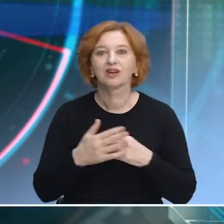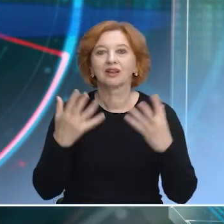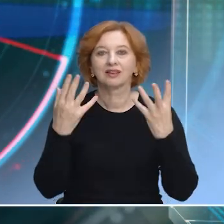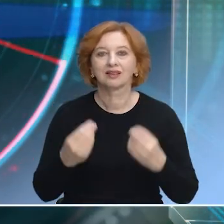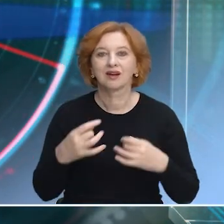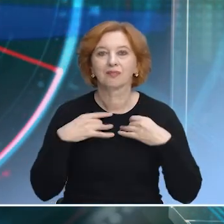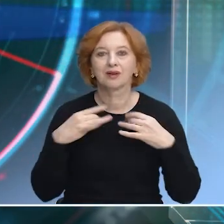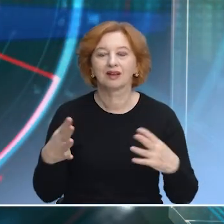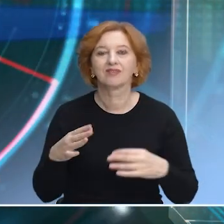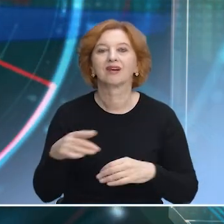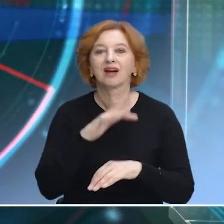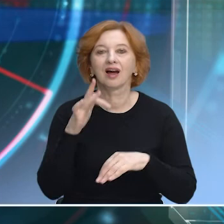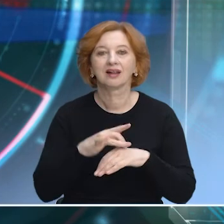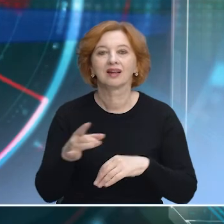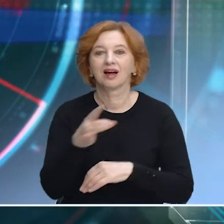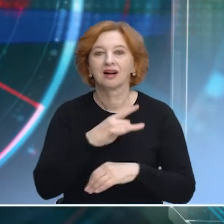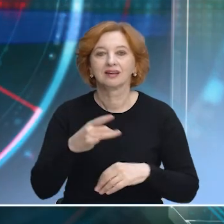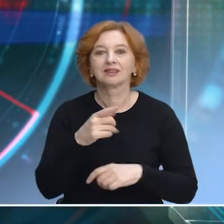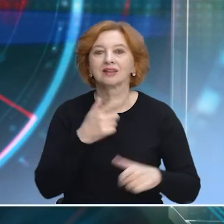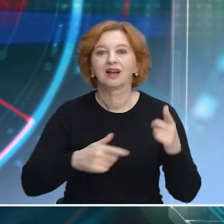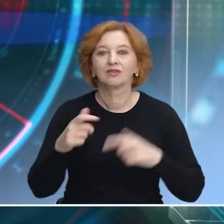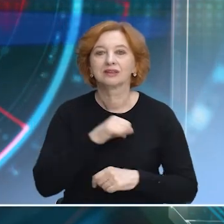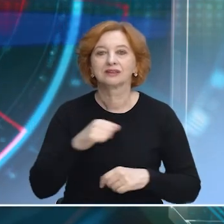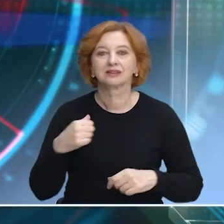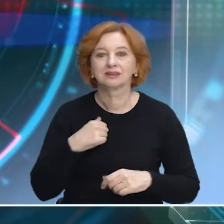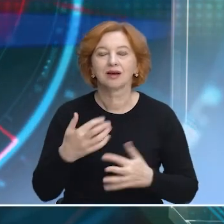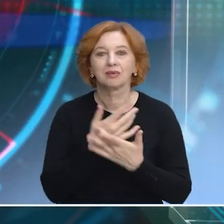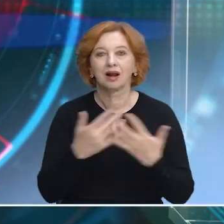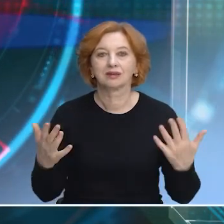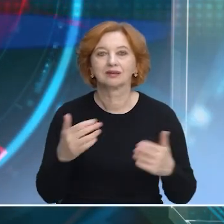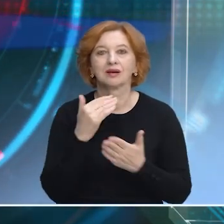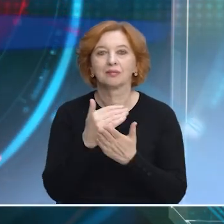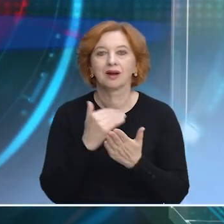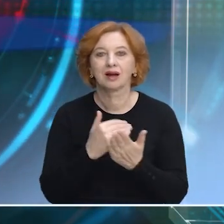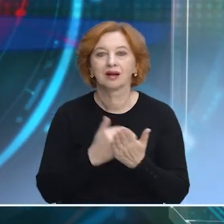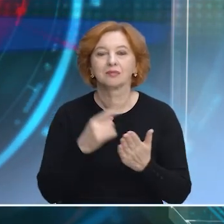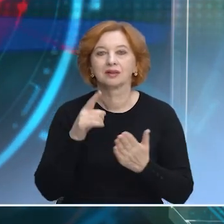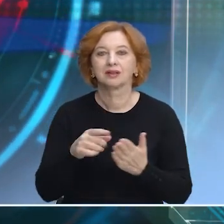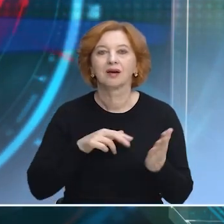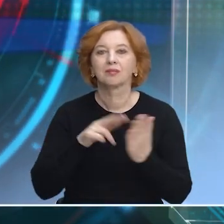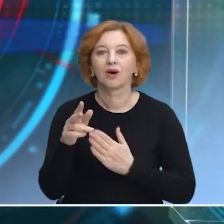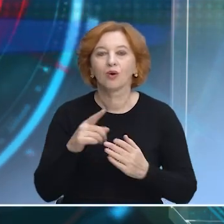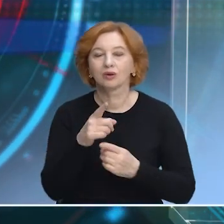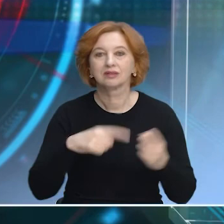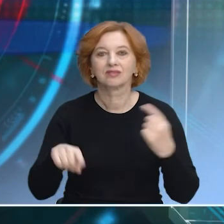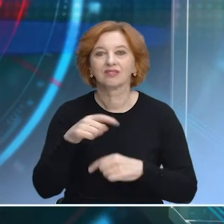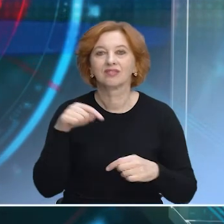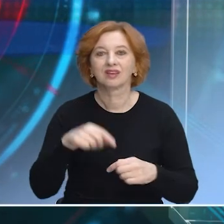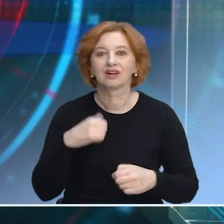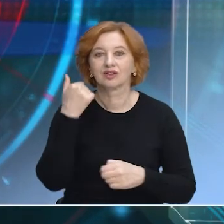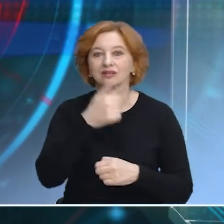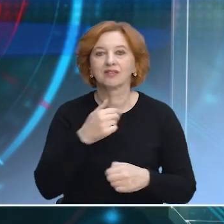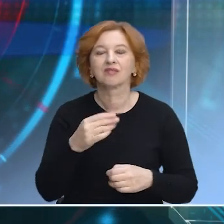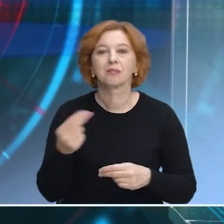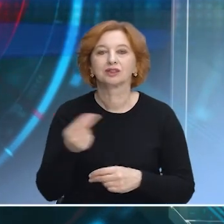народного единства в городах и районах Дона готовят самые разнообразные программы. Как будет проходить праздник в нынешнем году? В сюжете